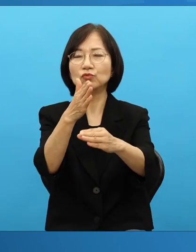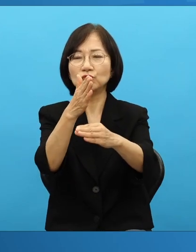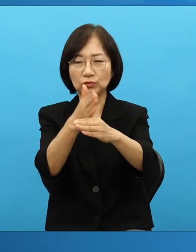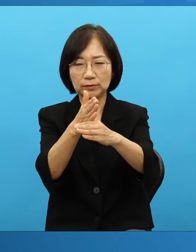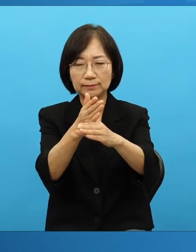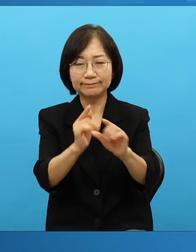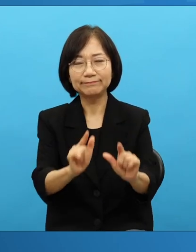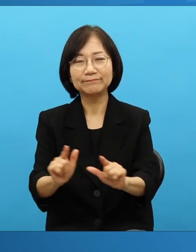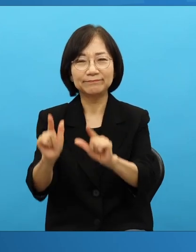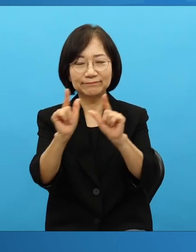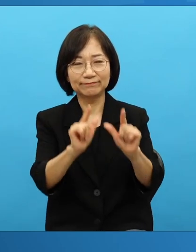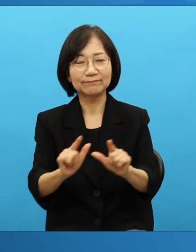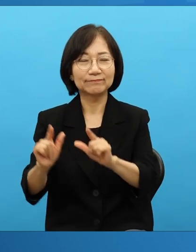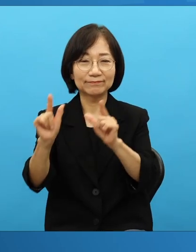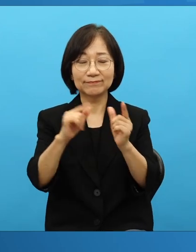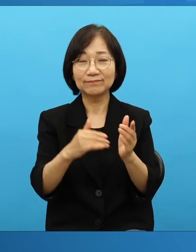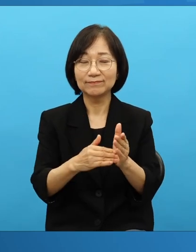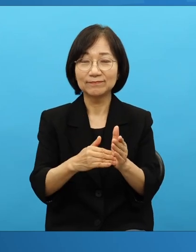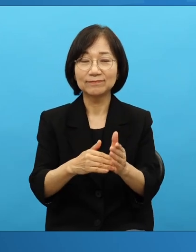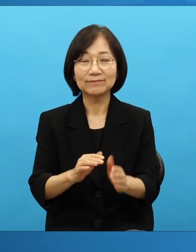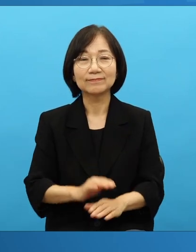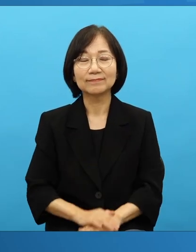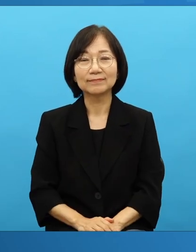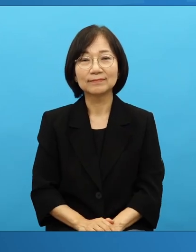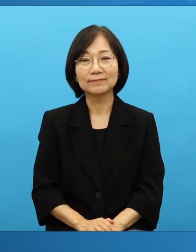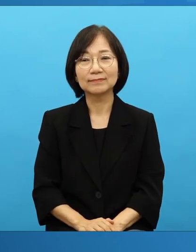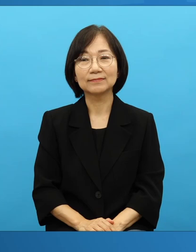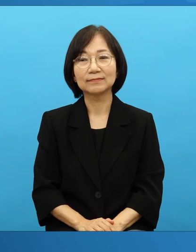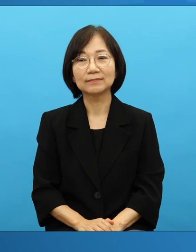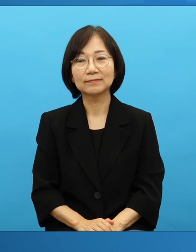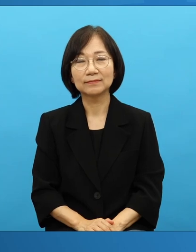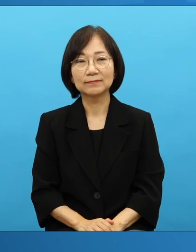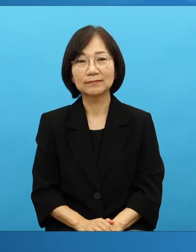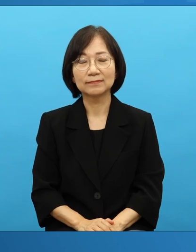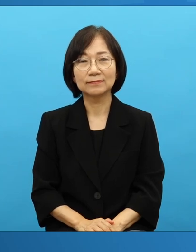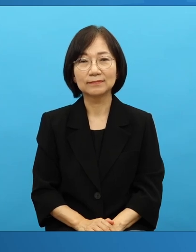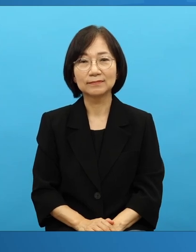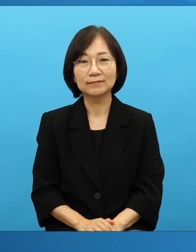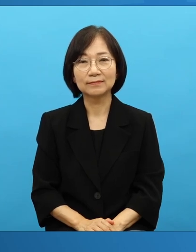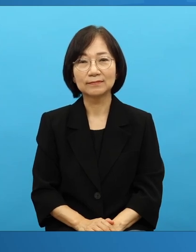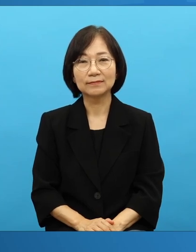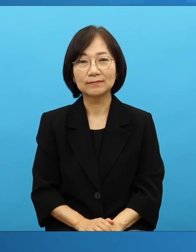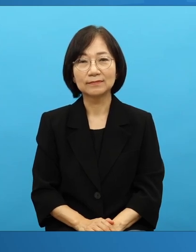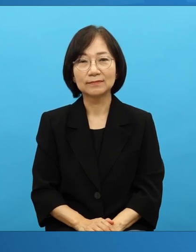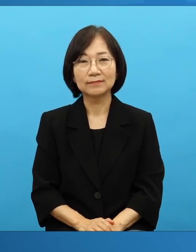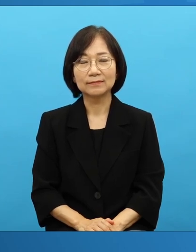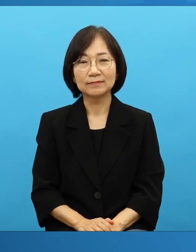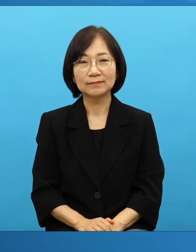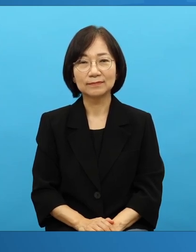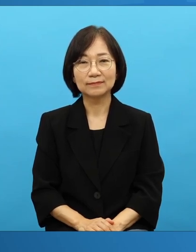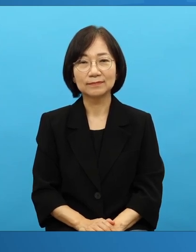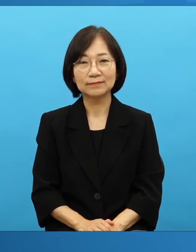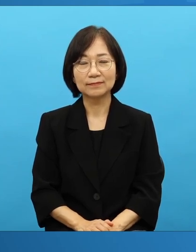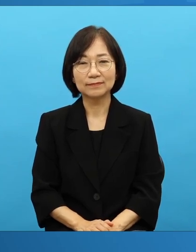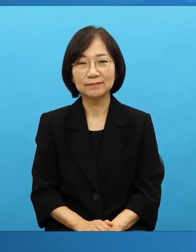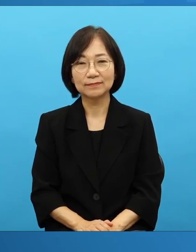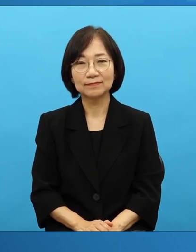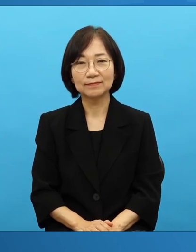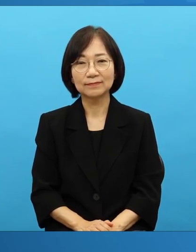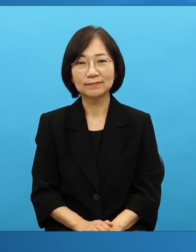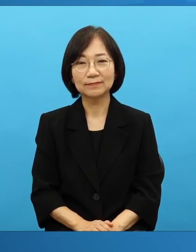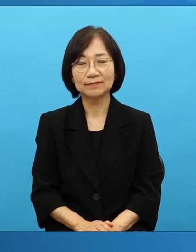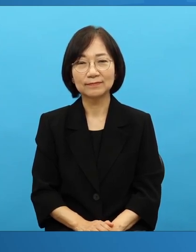将自己一生的中心都放在了建造圣殿那里。 사실상 우리가 이제 시작한 데가 30년 됐는데 30년 전부터 시작했어야 돼요, 그렇죠? 30년 전부터 우리